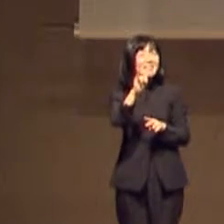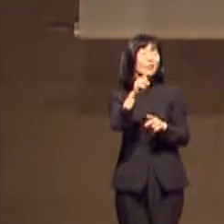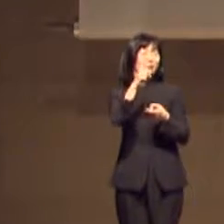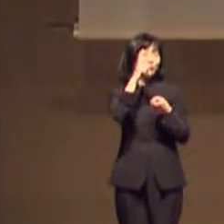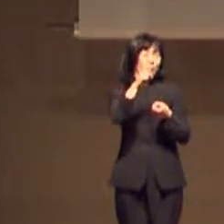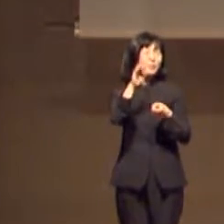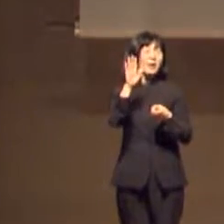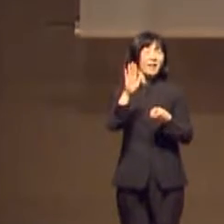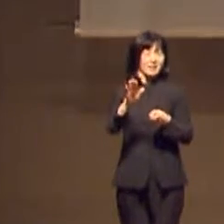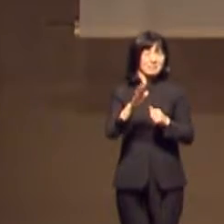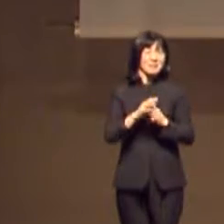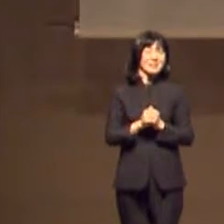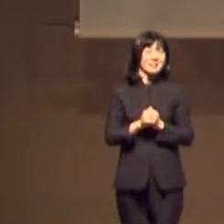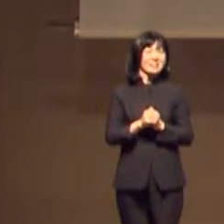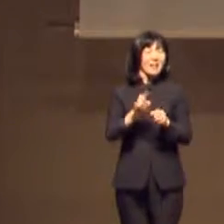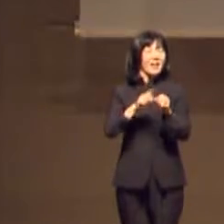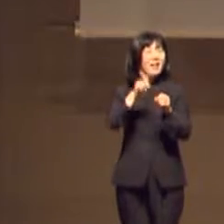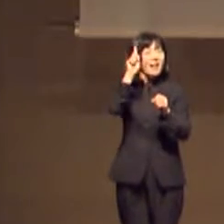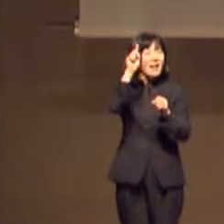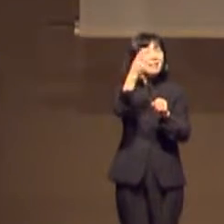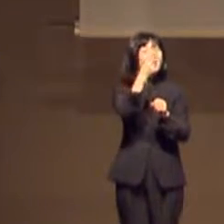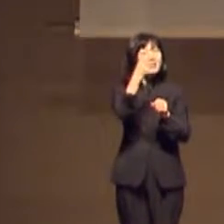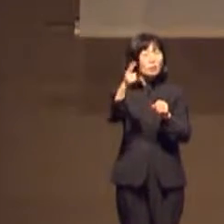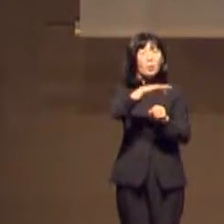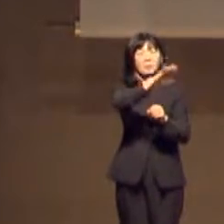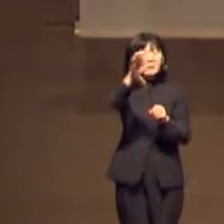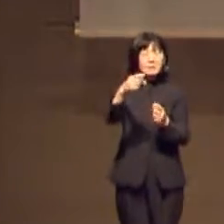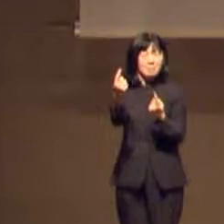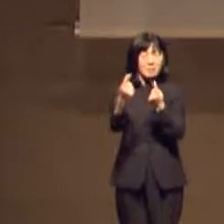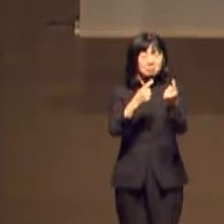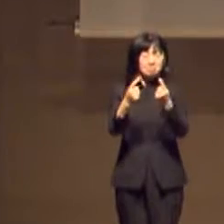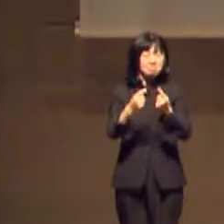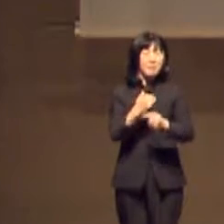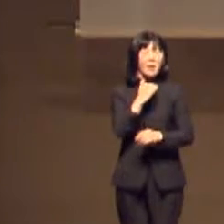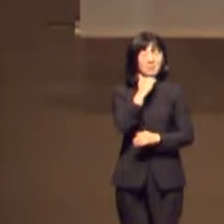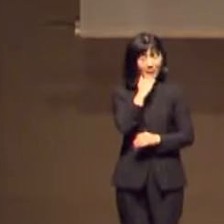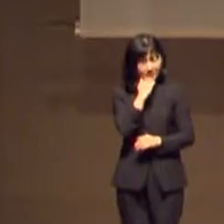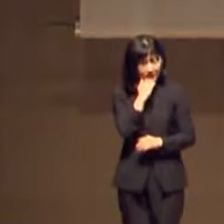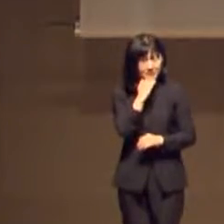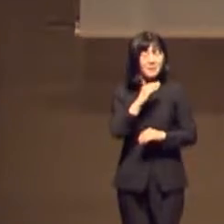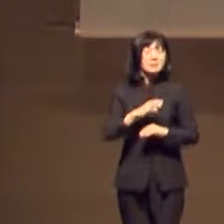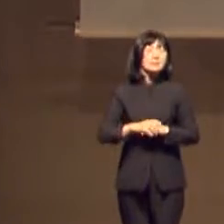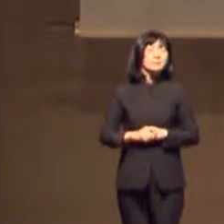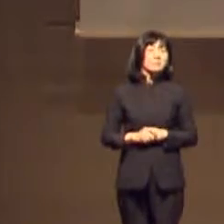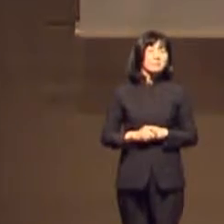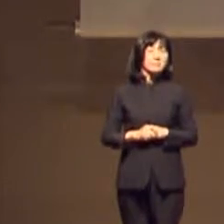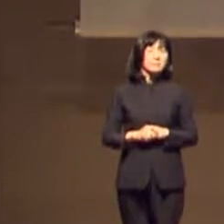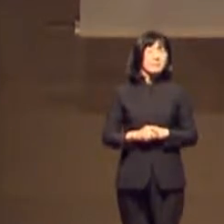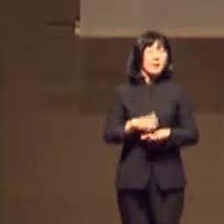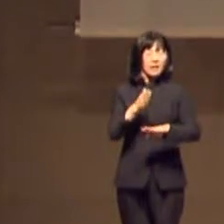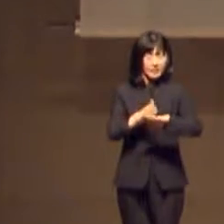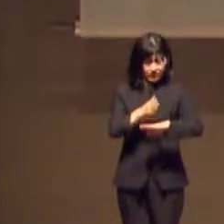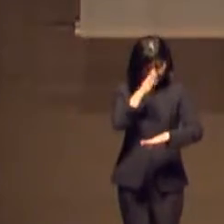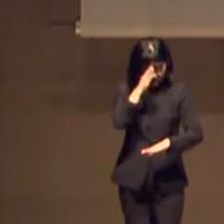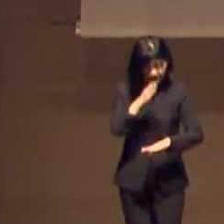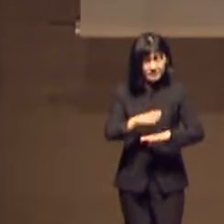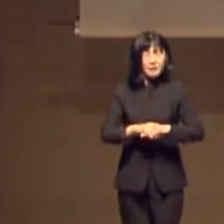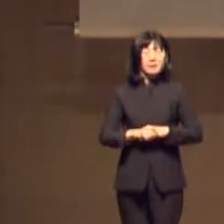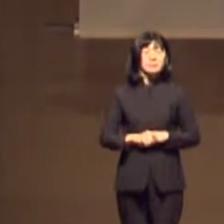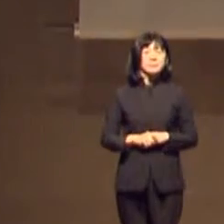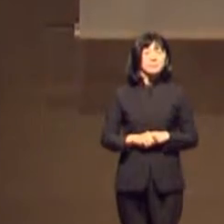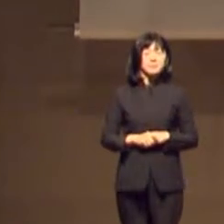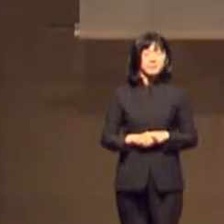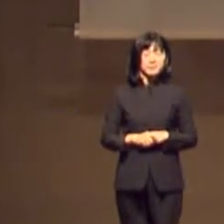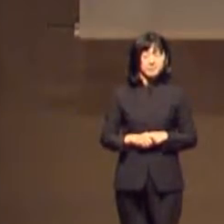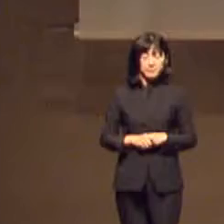ね。来年度、皆様方のお越しを心よりお待ちいたしております。ご清聴ありがとうございました。